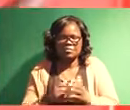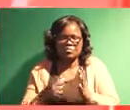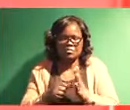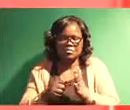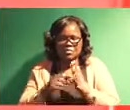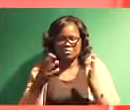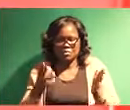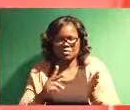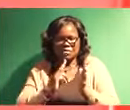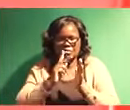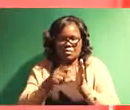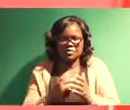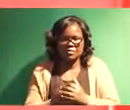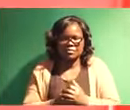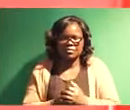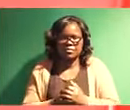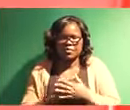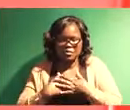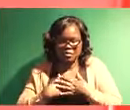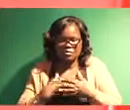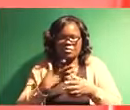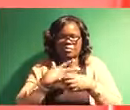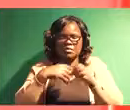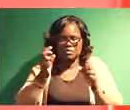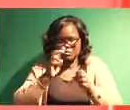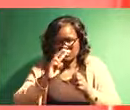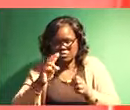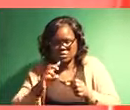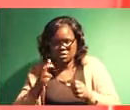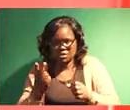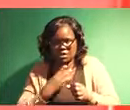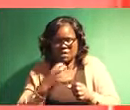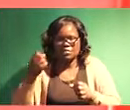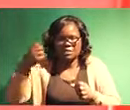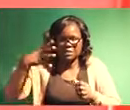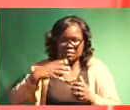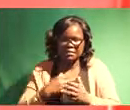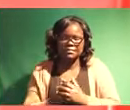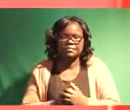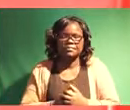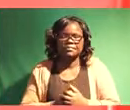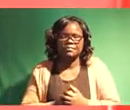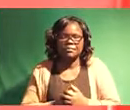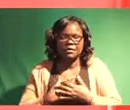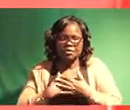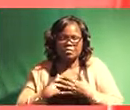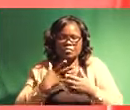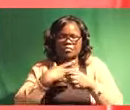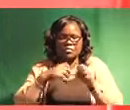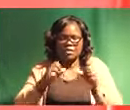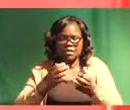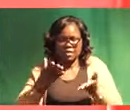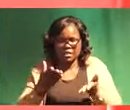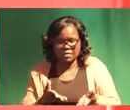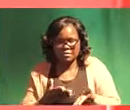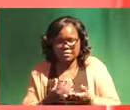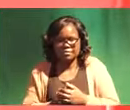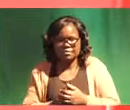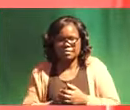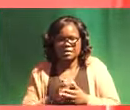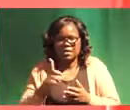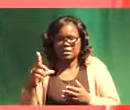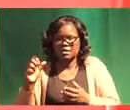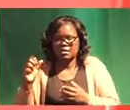Hiyo mirandi Mheshimiwa Rais tuangaliwe mambo ya stima. Mheshimiwa Rais, hapa tuko ni